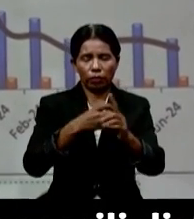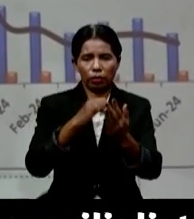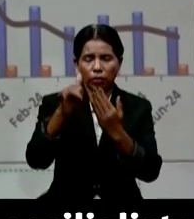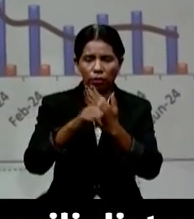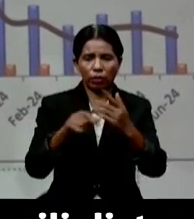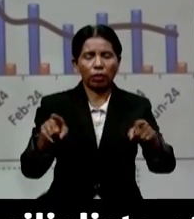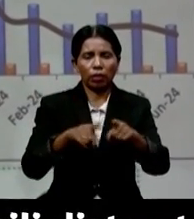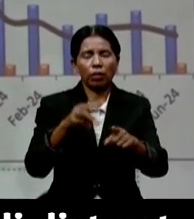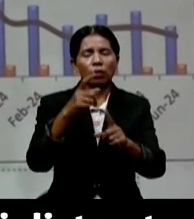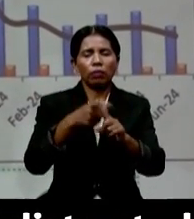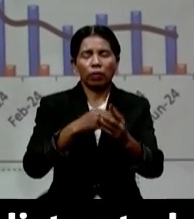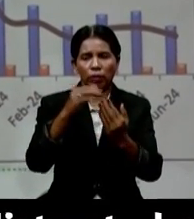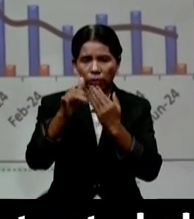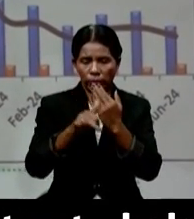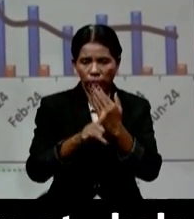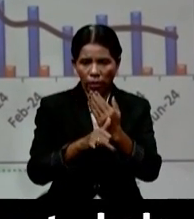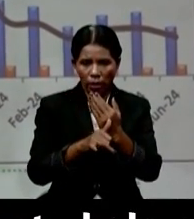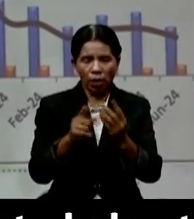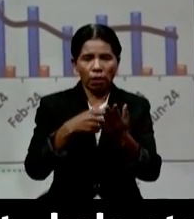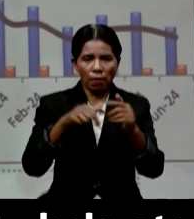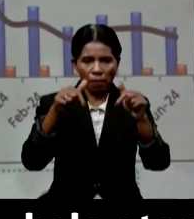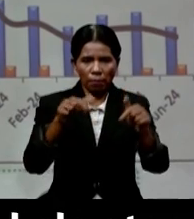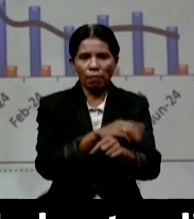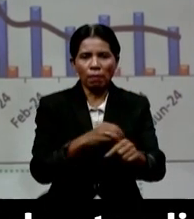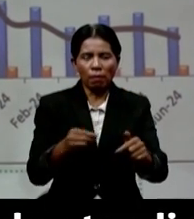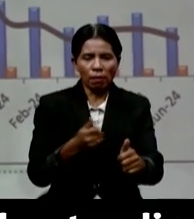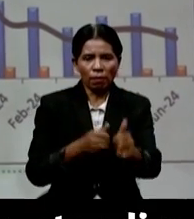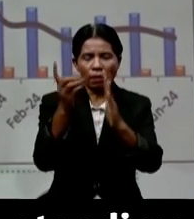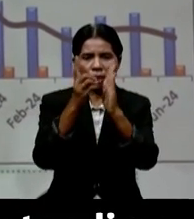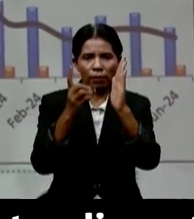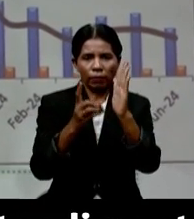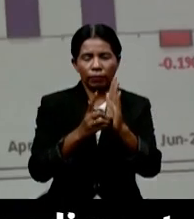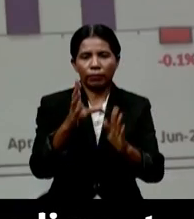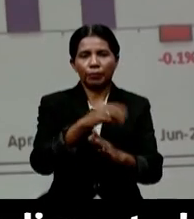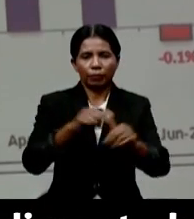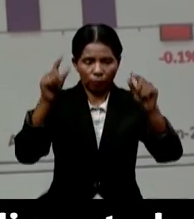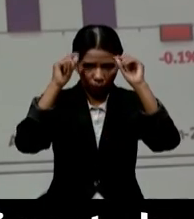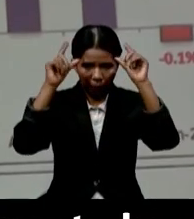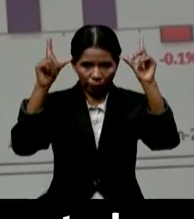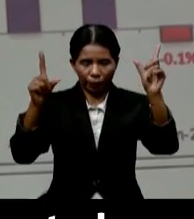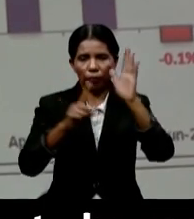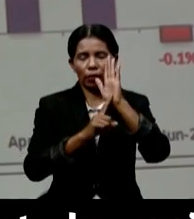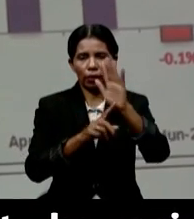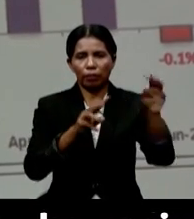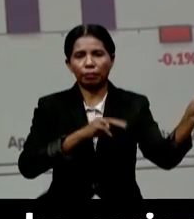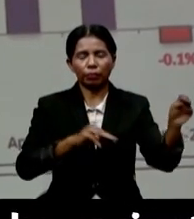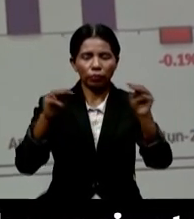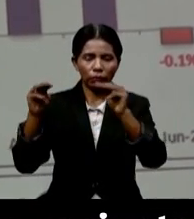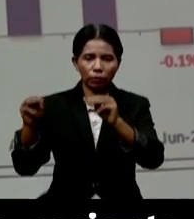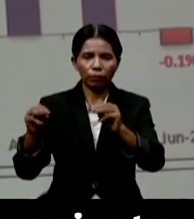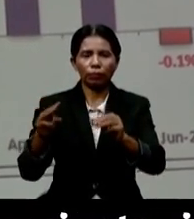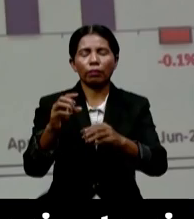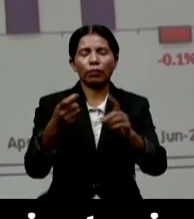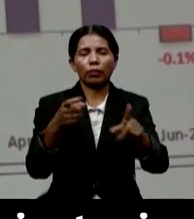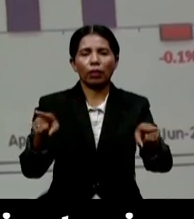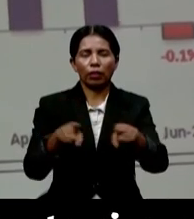ho fulan Mayu tina ne, kono ba indice preço consumidor tuir data estatística Timor-Leste, a tudo mudança e a deflação,